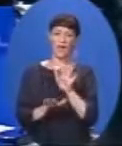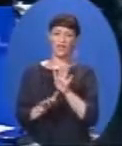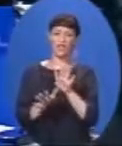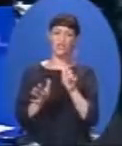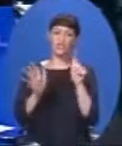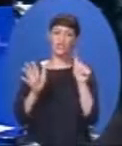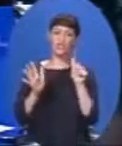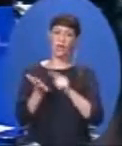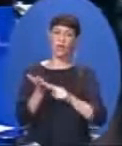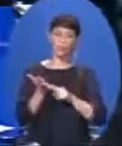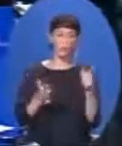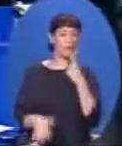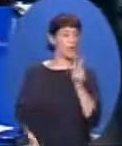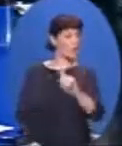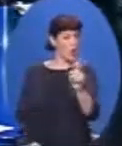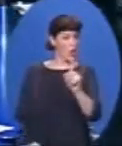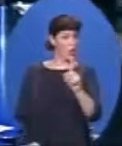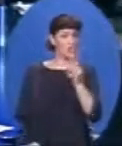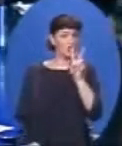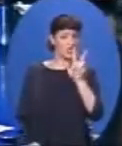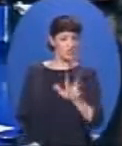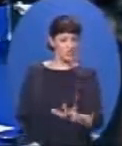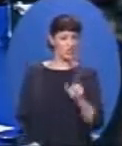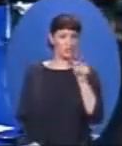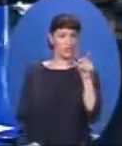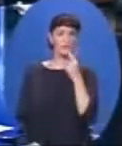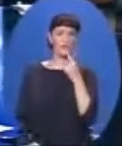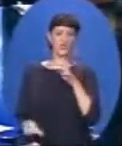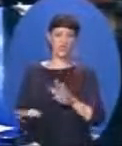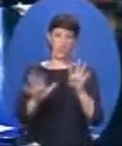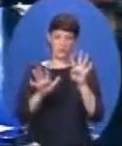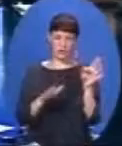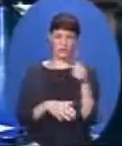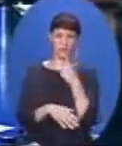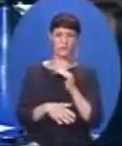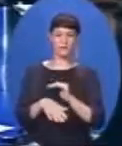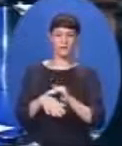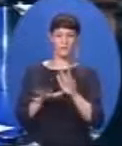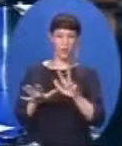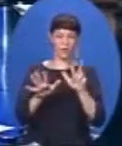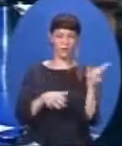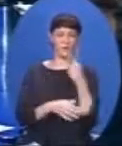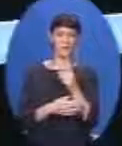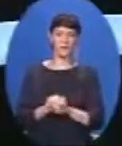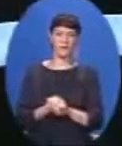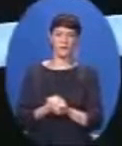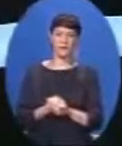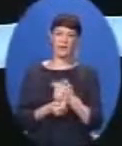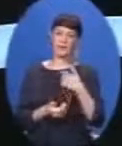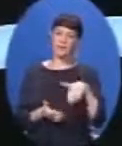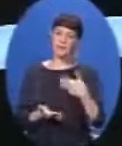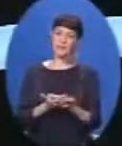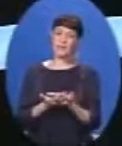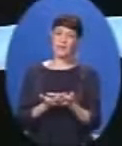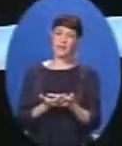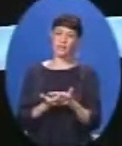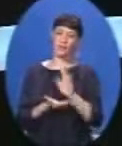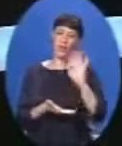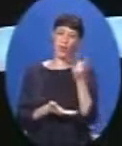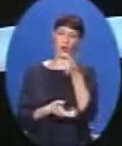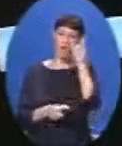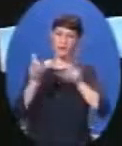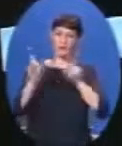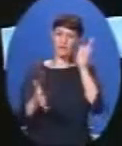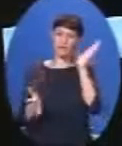היו 11 אי. לא, ישבה שני שלישים. ישבה תשעה. בקיצור, אני מציע שכל מי שישב בבית סוהר אי